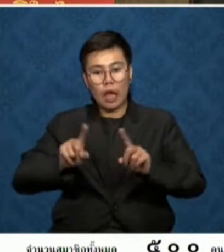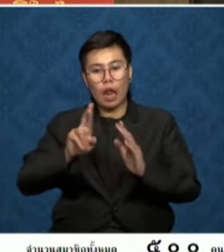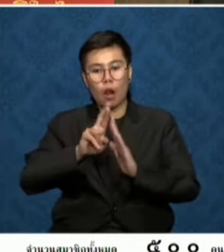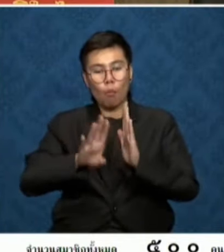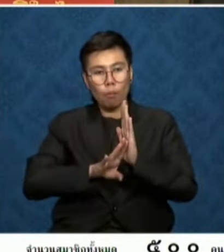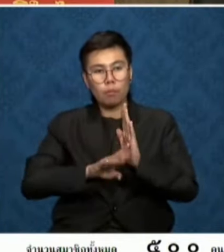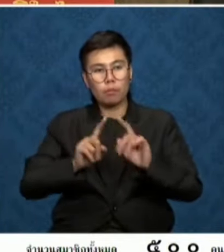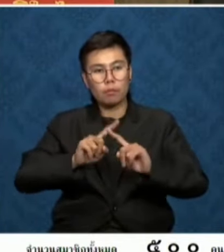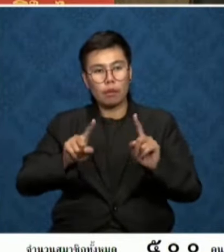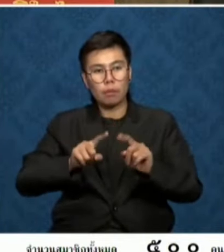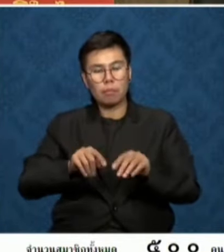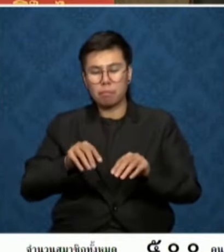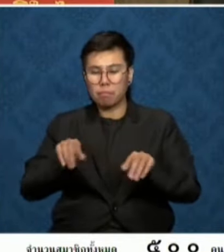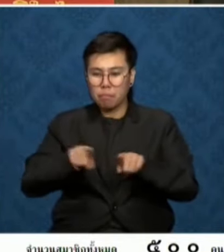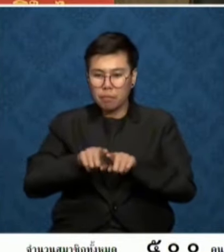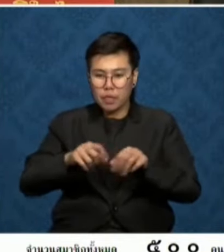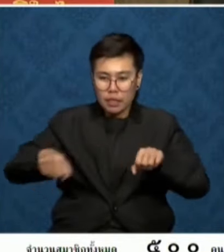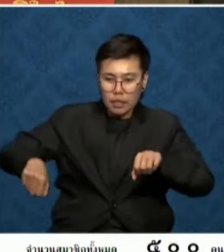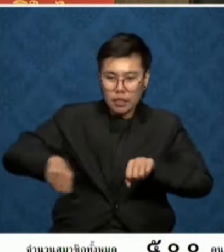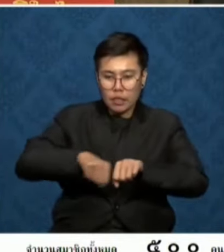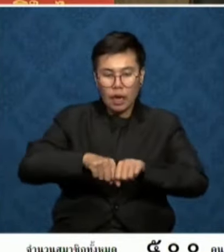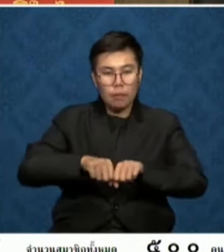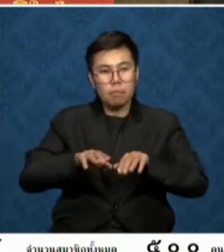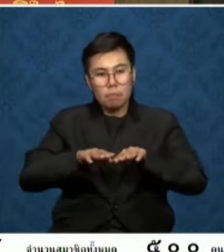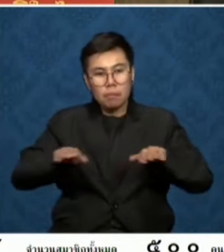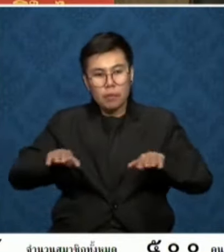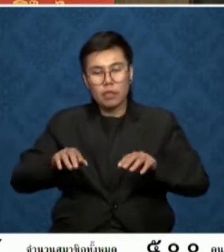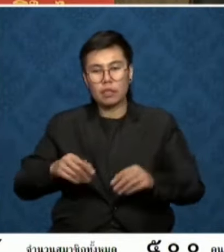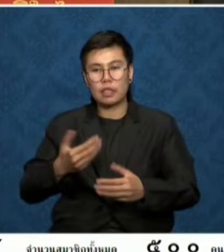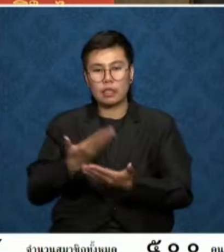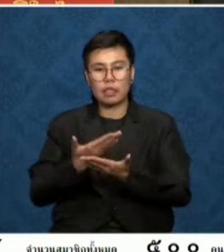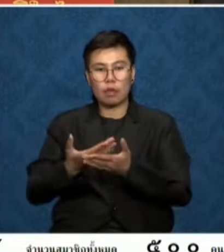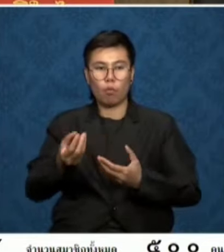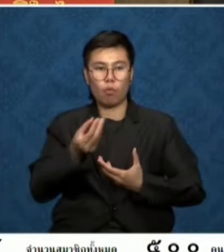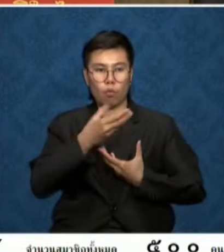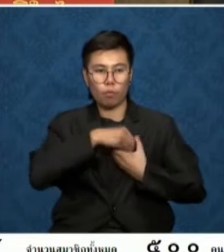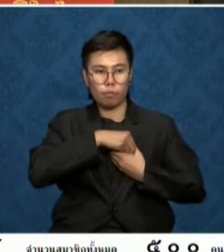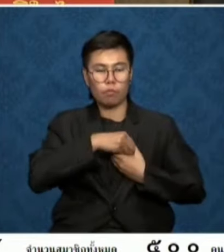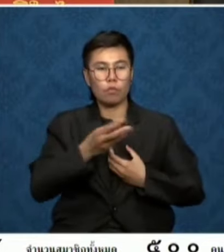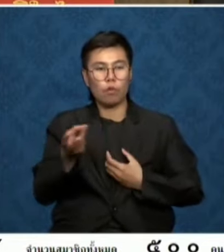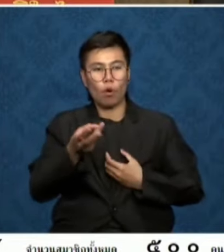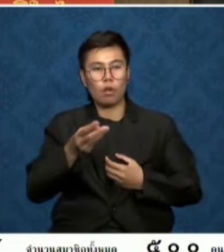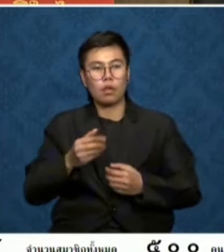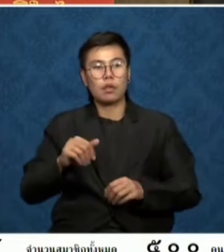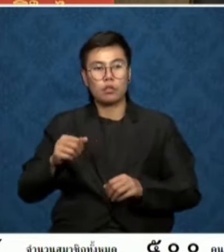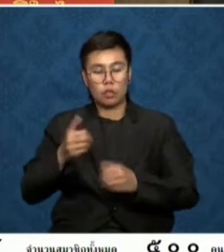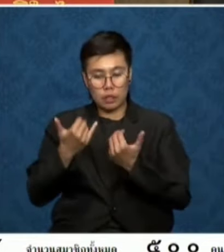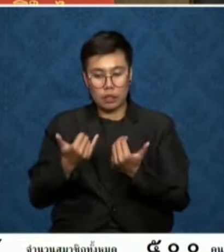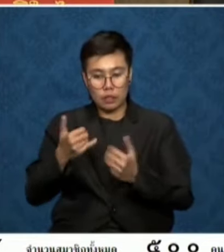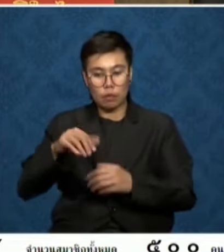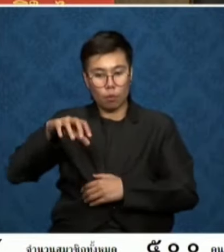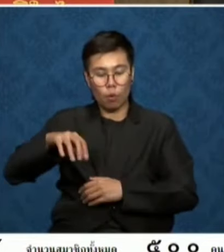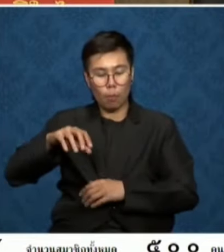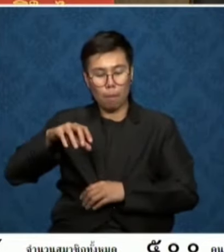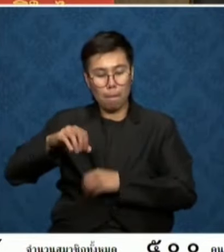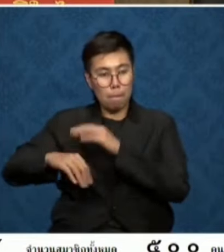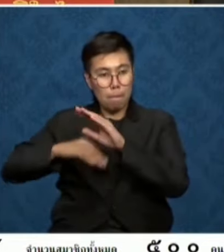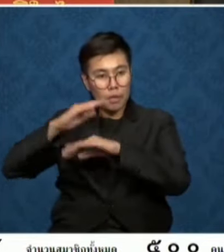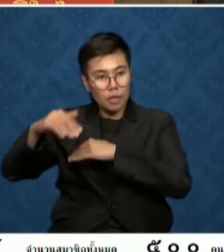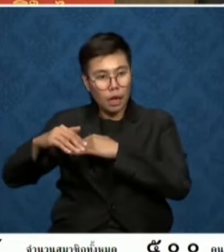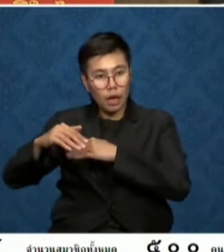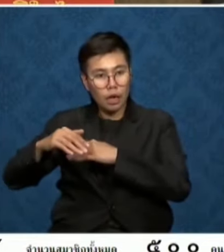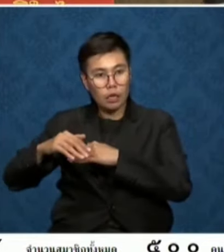normal charge เนี่ยแน่นอนค่ะเขาอาจจะได้กำไรแต่น้อยแต่ในระบบ fast charge ที่หน่วยงานพัฒนามาเนี่ยค่ะเ